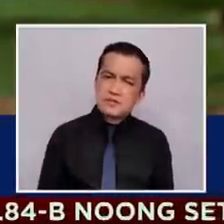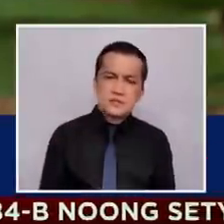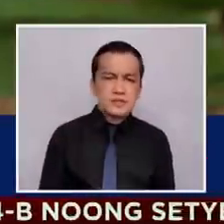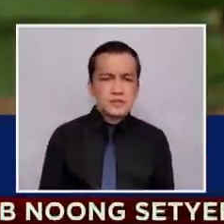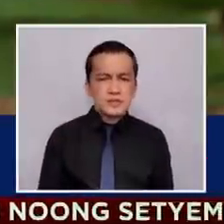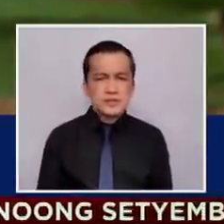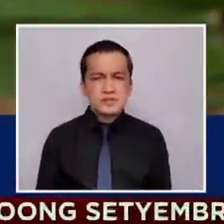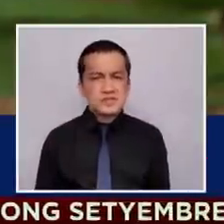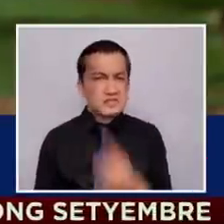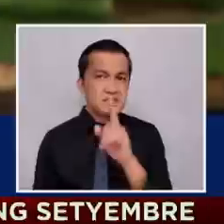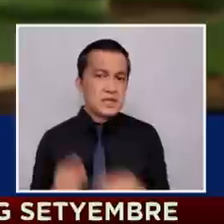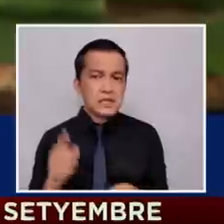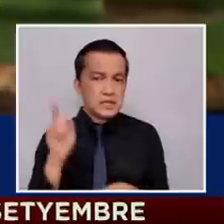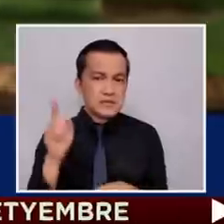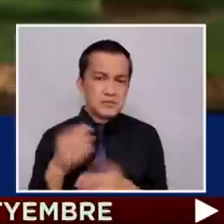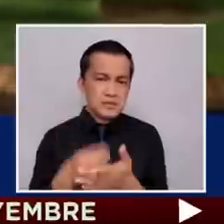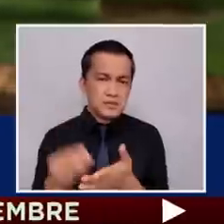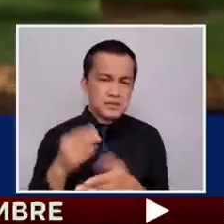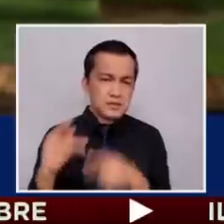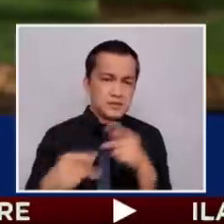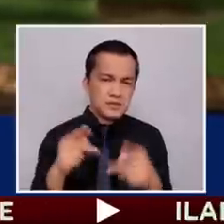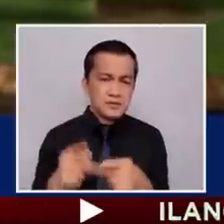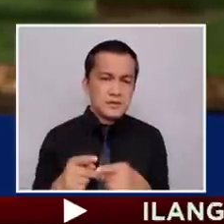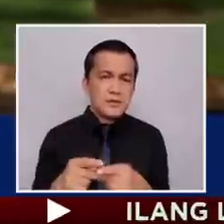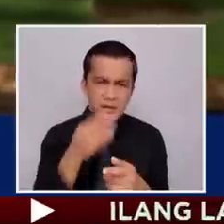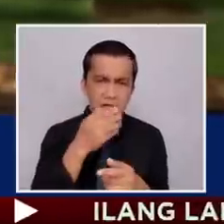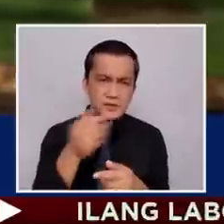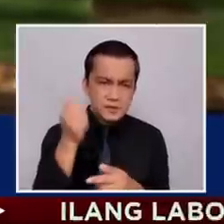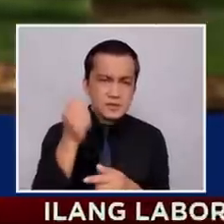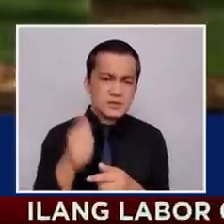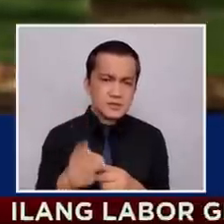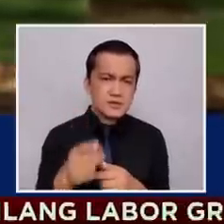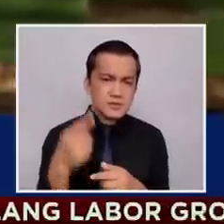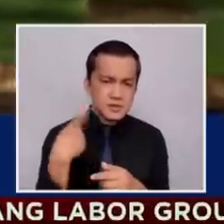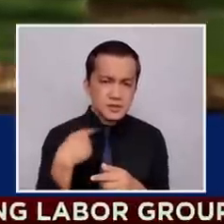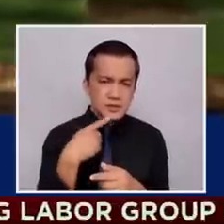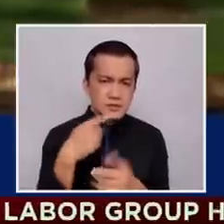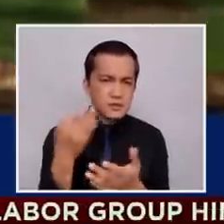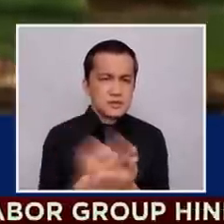na rin kaya bili ng tao Mas maganda kung magkakaroon ng mga sariwa.